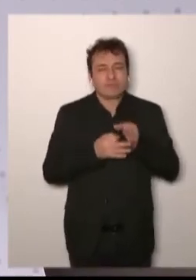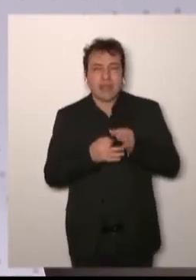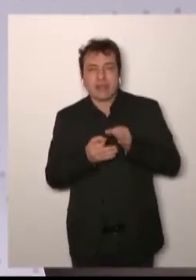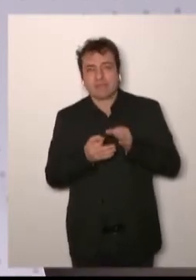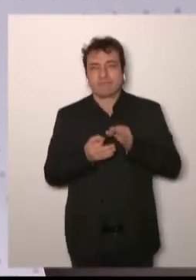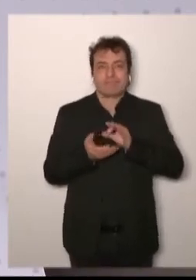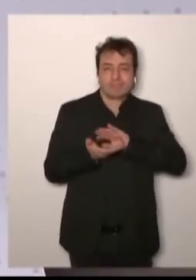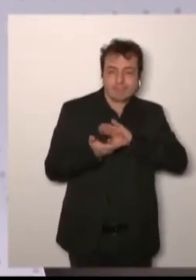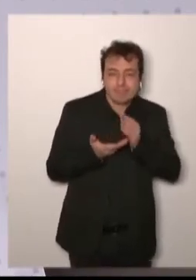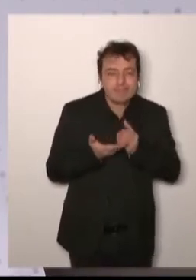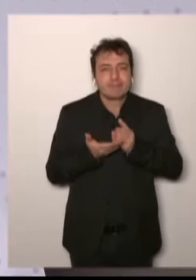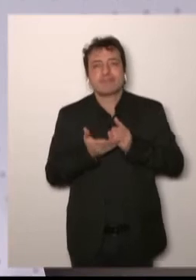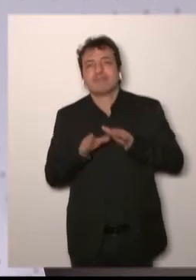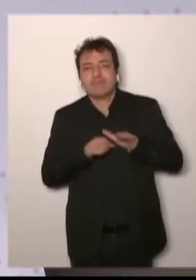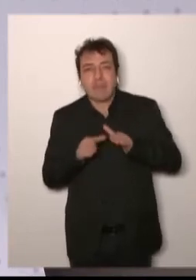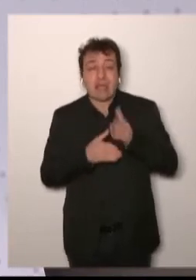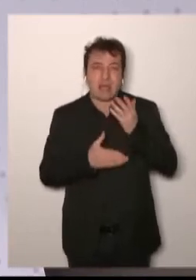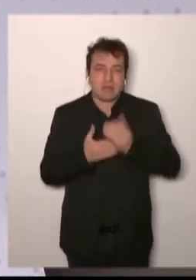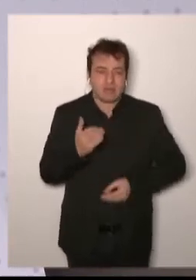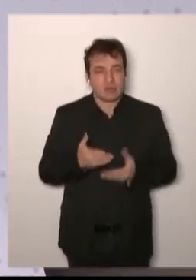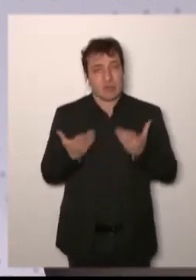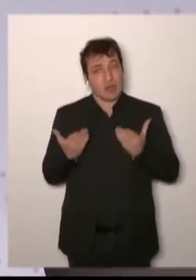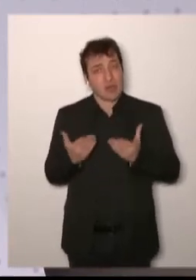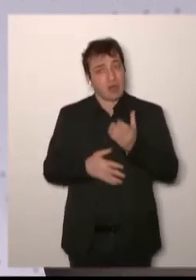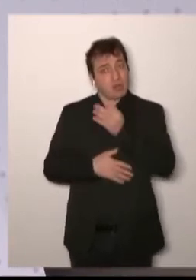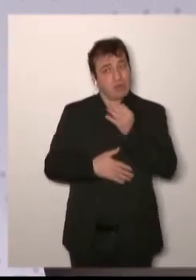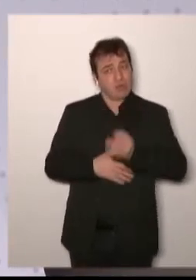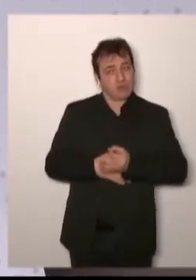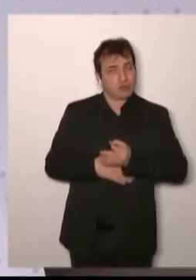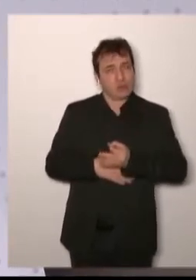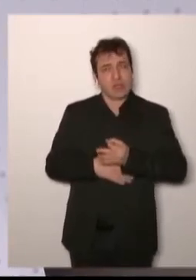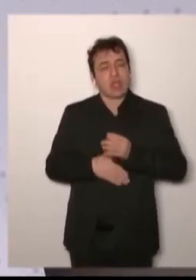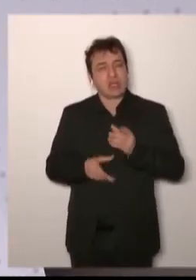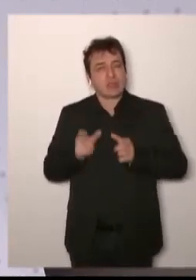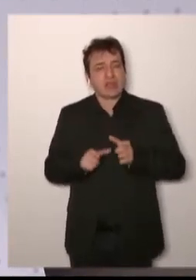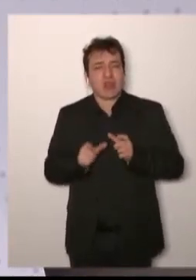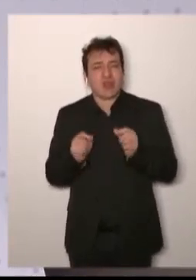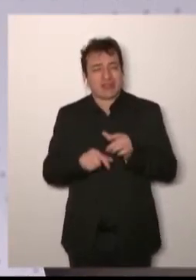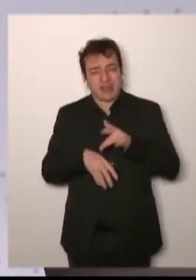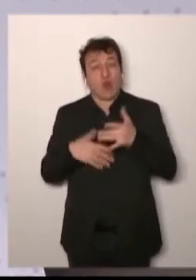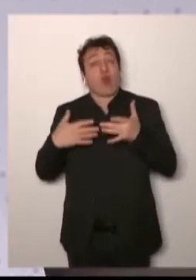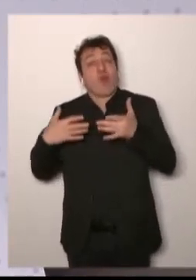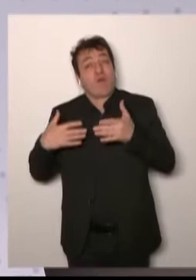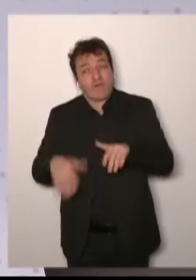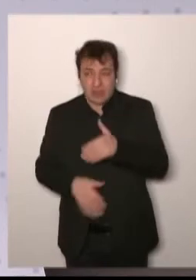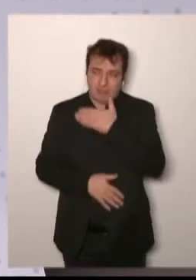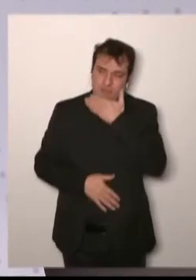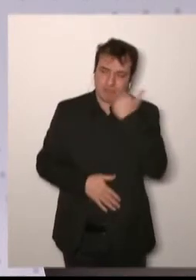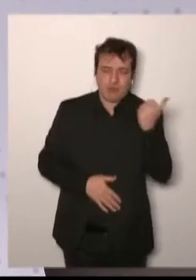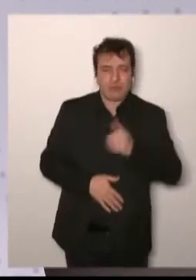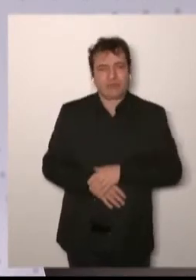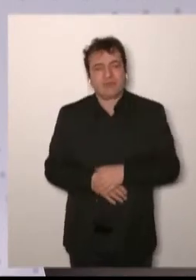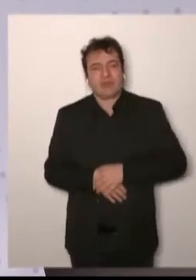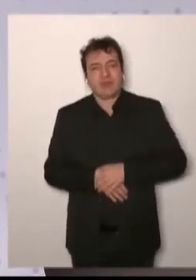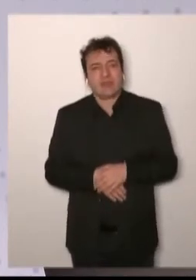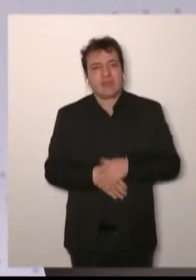été adoptée, les taux de survie ont été améliorés et pourtant l'accès au traitement reste difficile et pourtant la recherche dédiée est